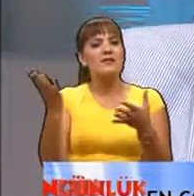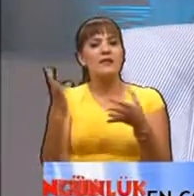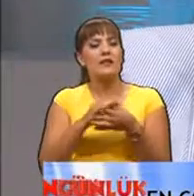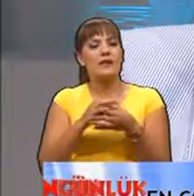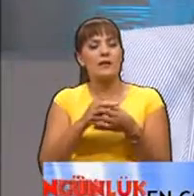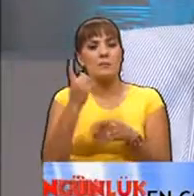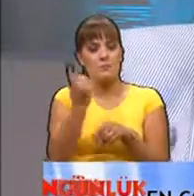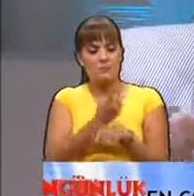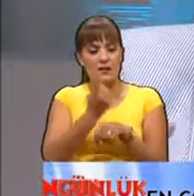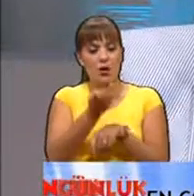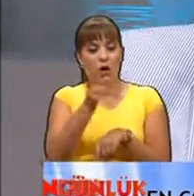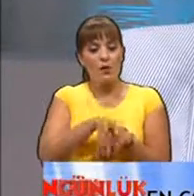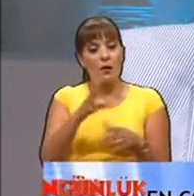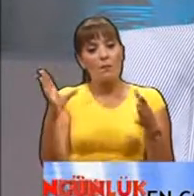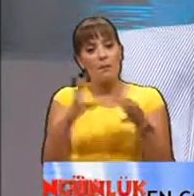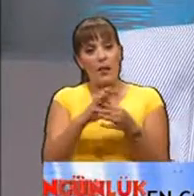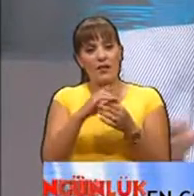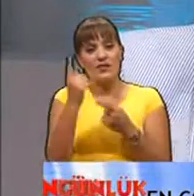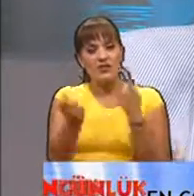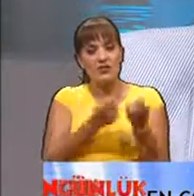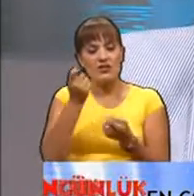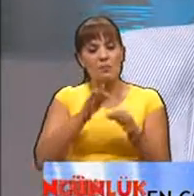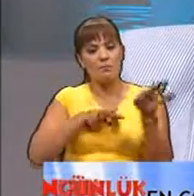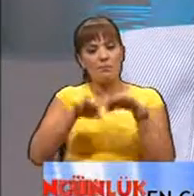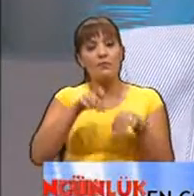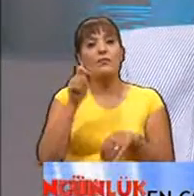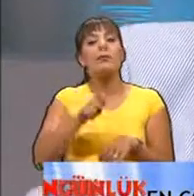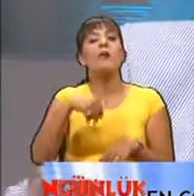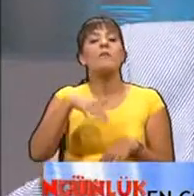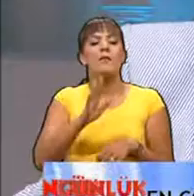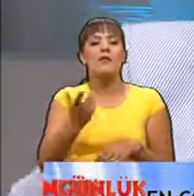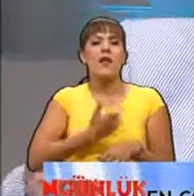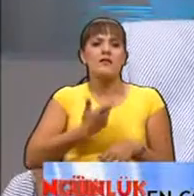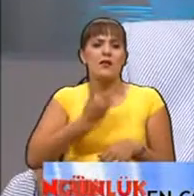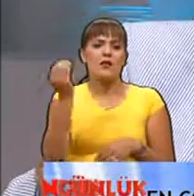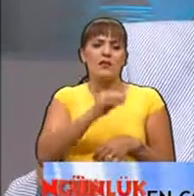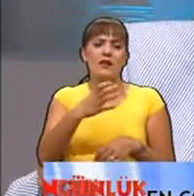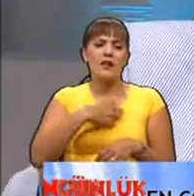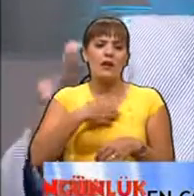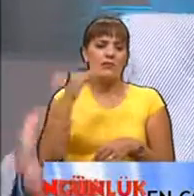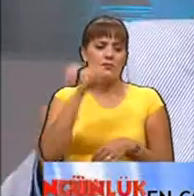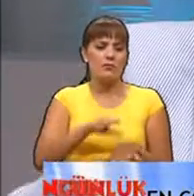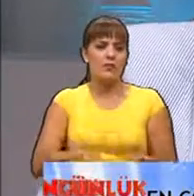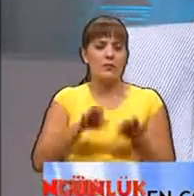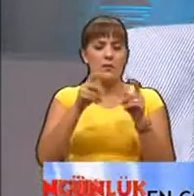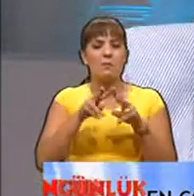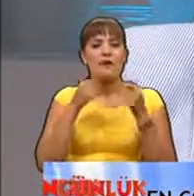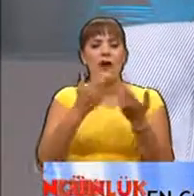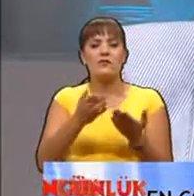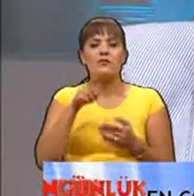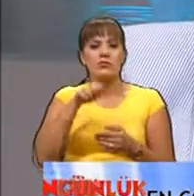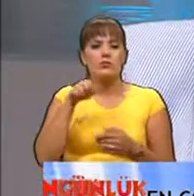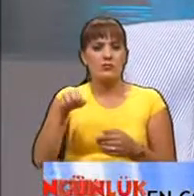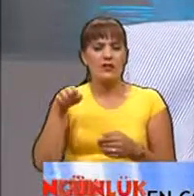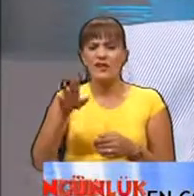ilgili bir ölüme bağlı işlem, tasarruf yapmamışsa yasa koyucu kendisi tayin etmiş mirasçılar şunlardır.